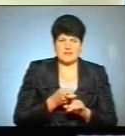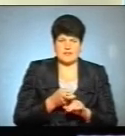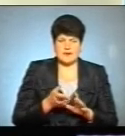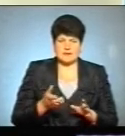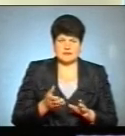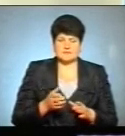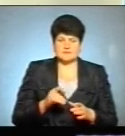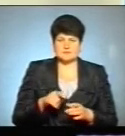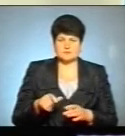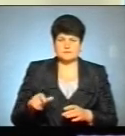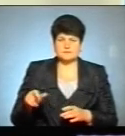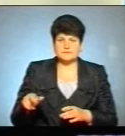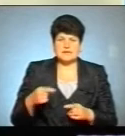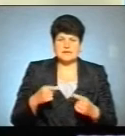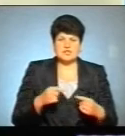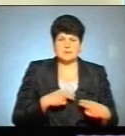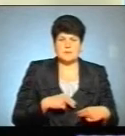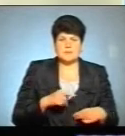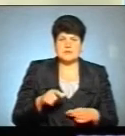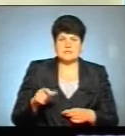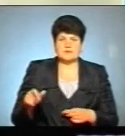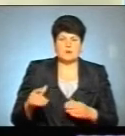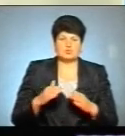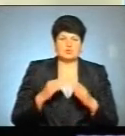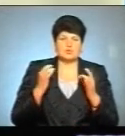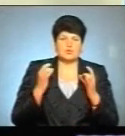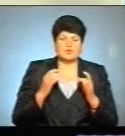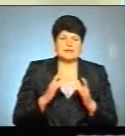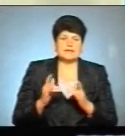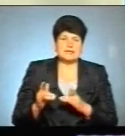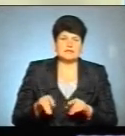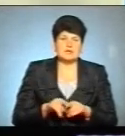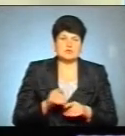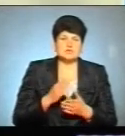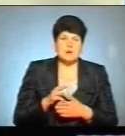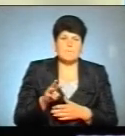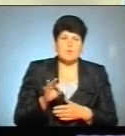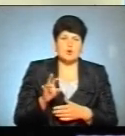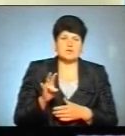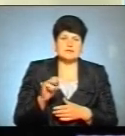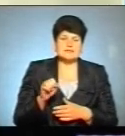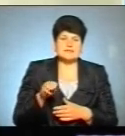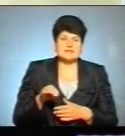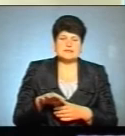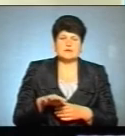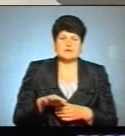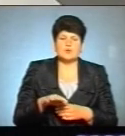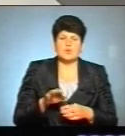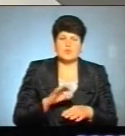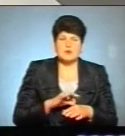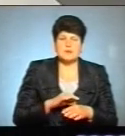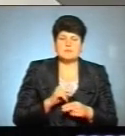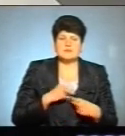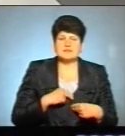контактними з підопічними і іншими працівниками будинку інтернату. Також є в Монастириську хворі працівник територіального центру,